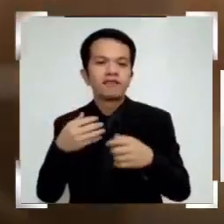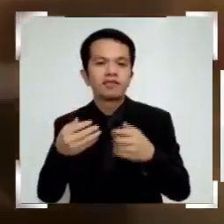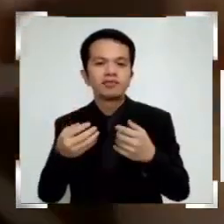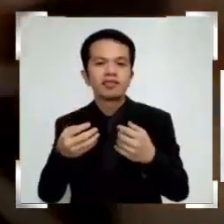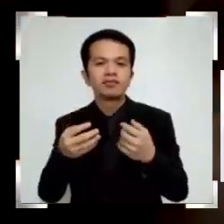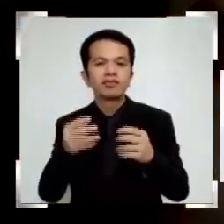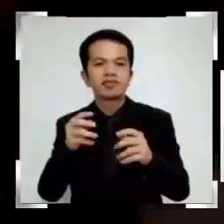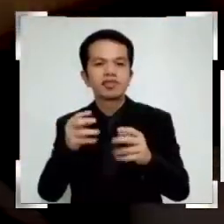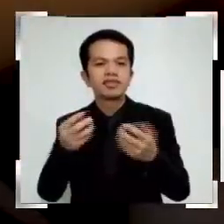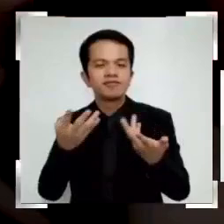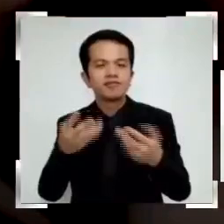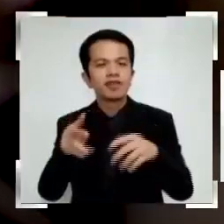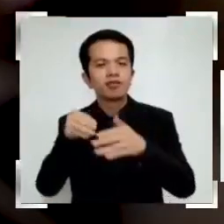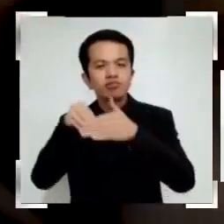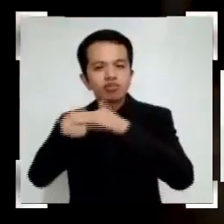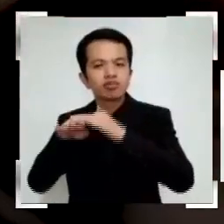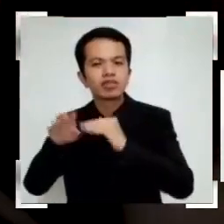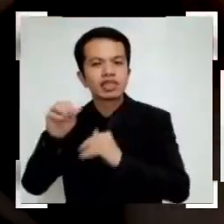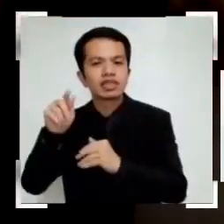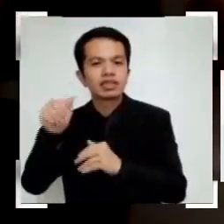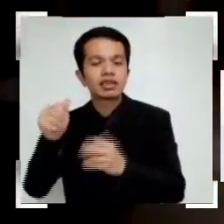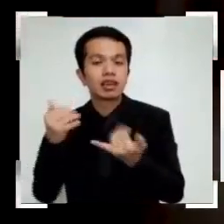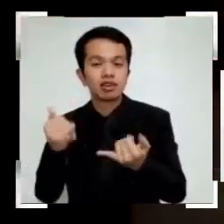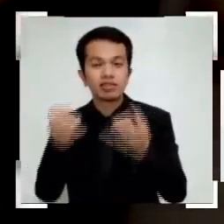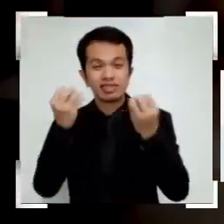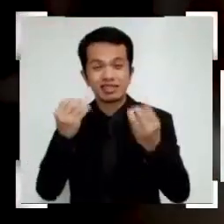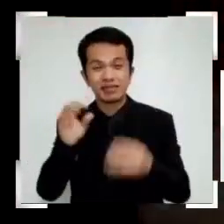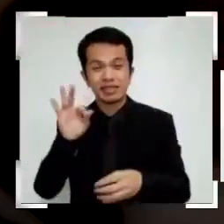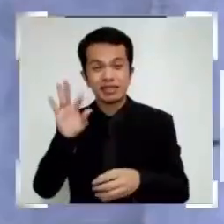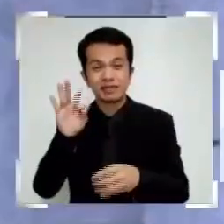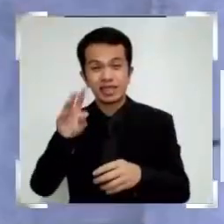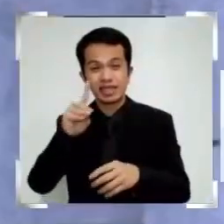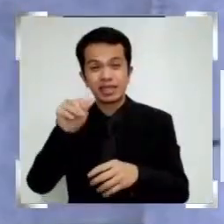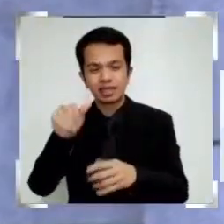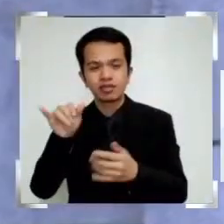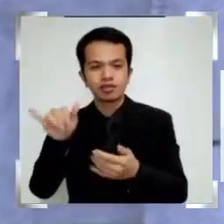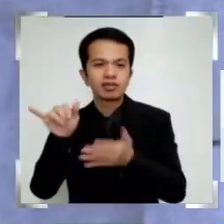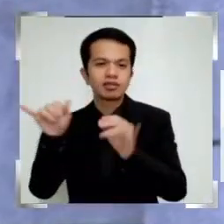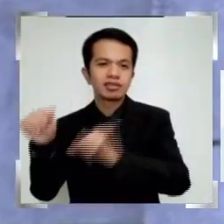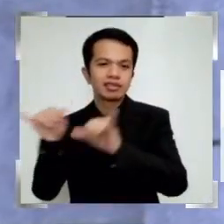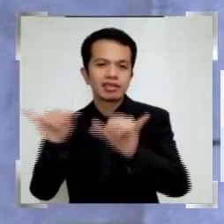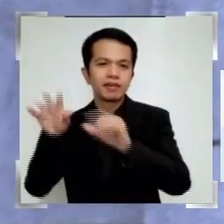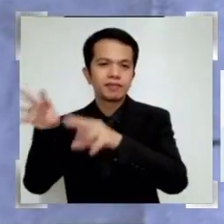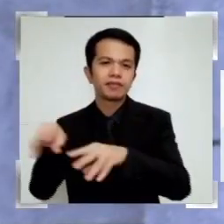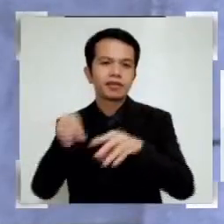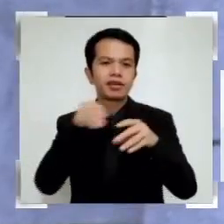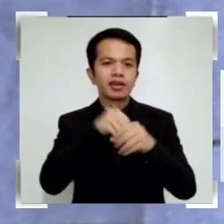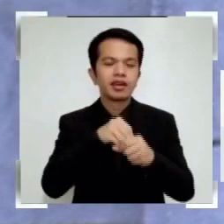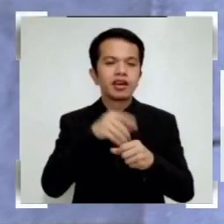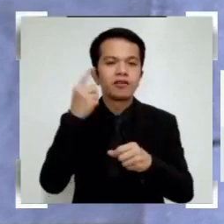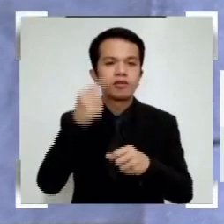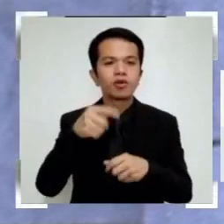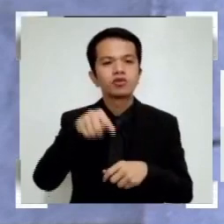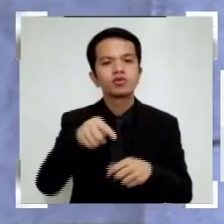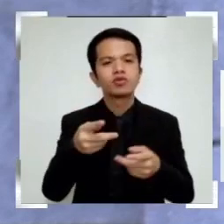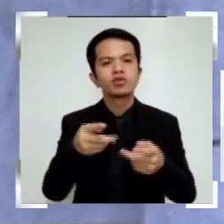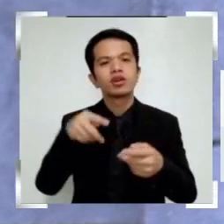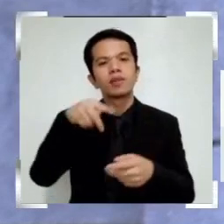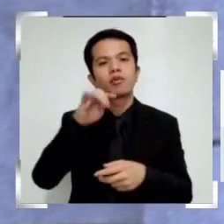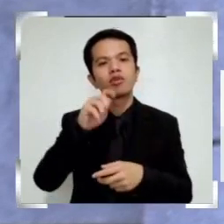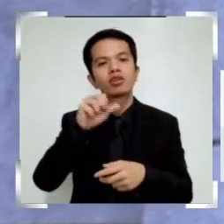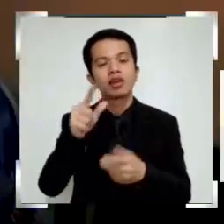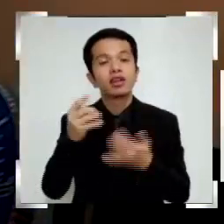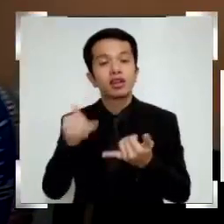8, lumabas sa Facebook ang ilang datos na kamukha na nakuha sa portal. Ayon sa Department of Information and Communications Technology,